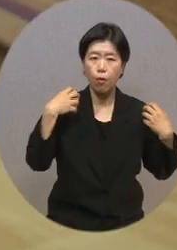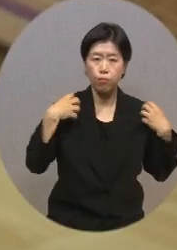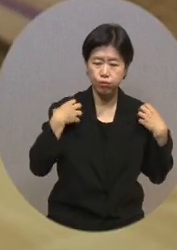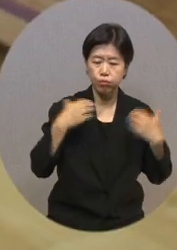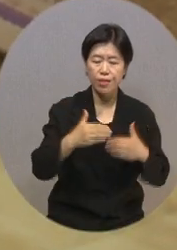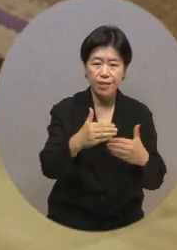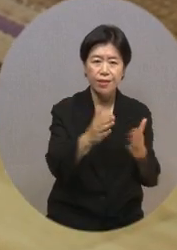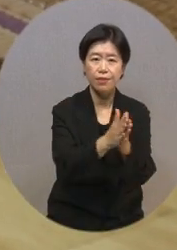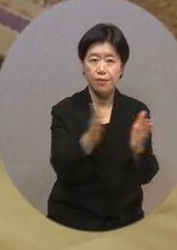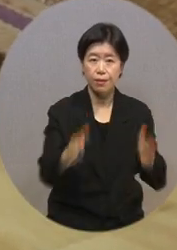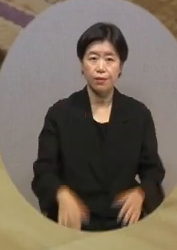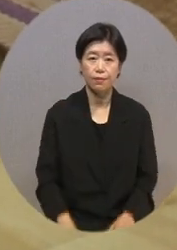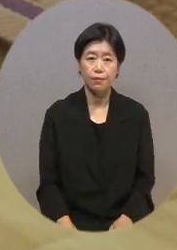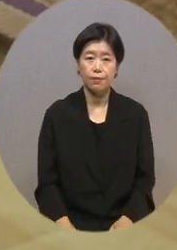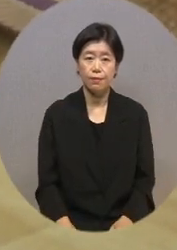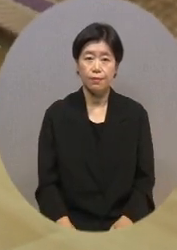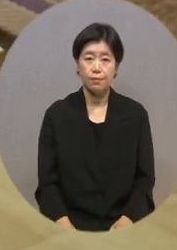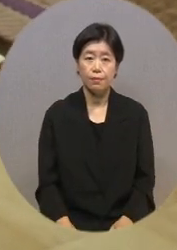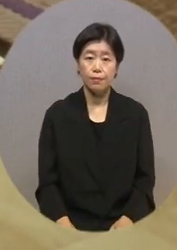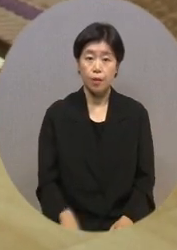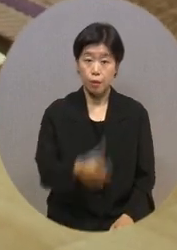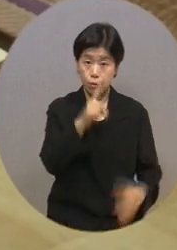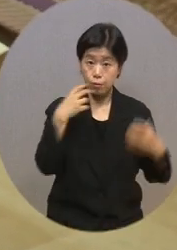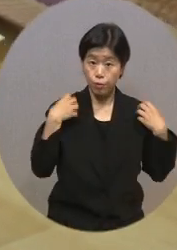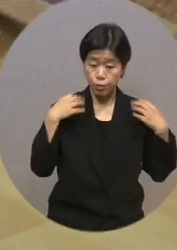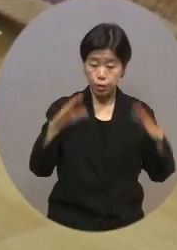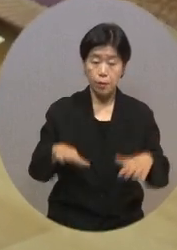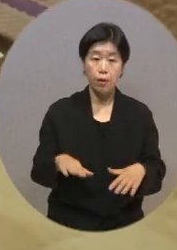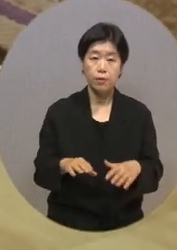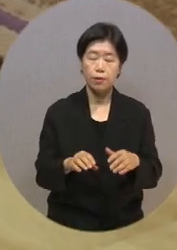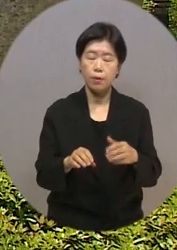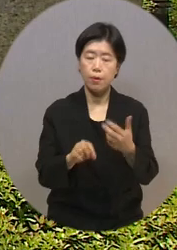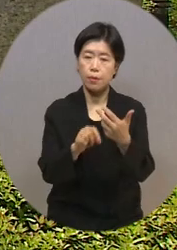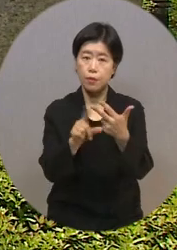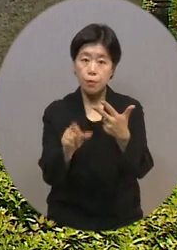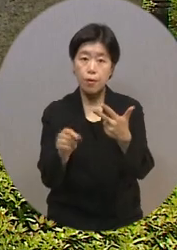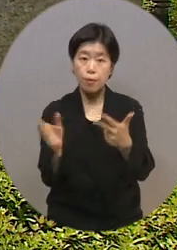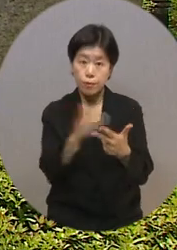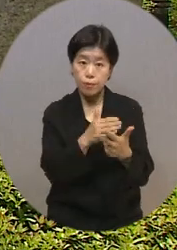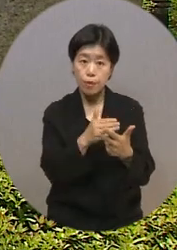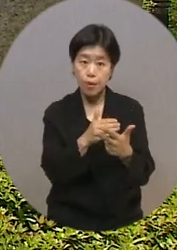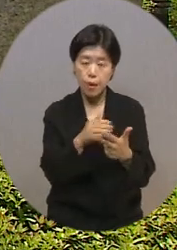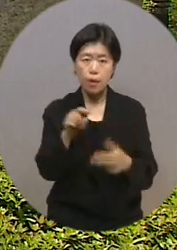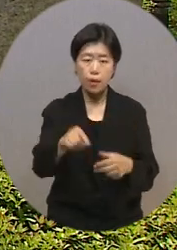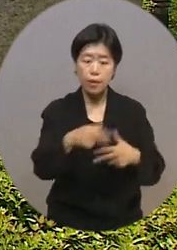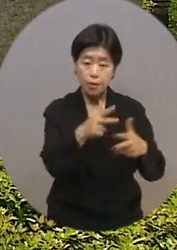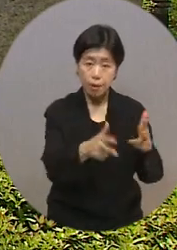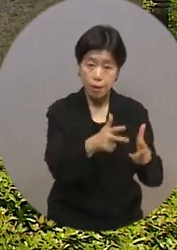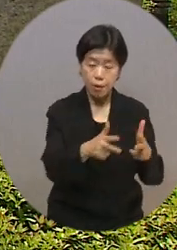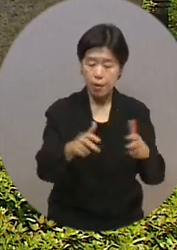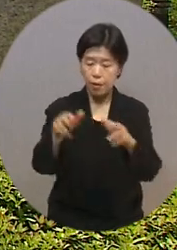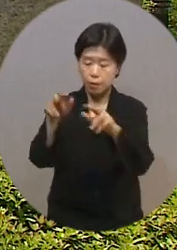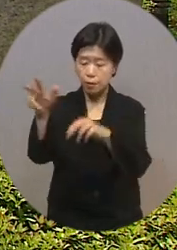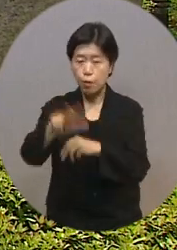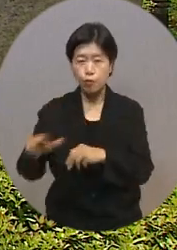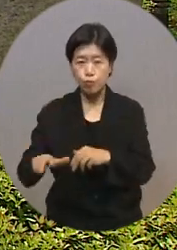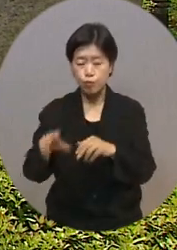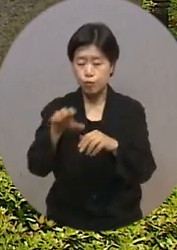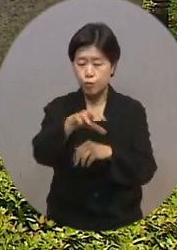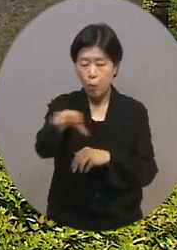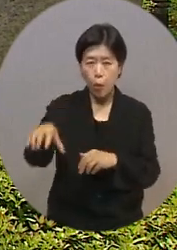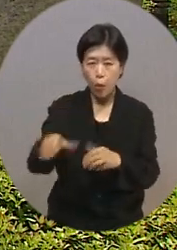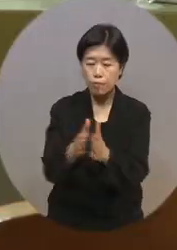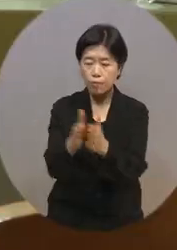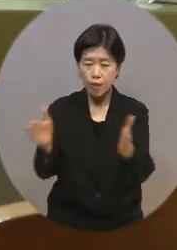서비스입니다 보건복지부는 이번 달부터 고독사 예방 관리 시범 사업을 전국 모든 시군구로 확대한다고